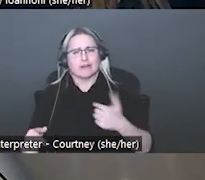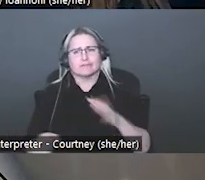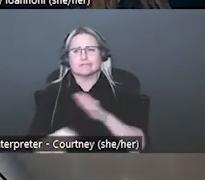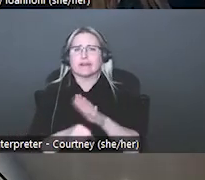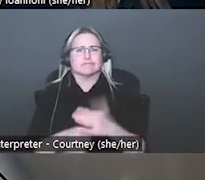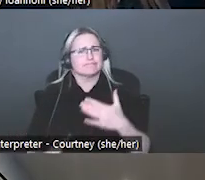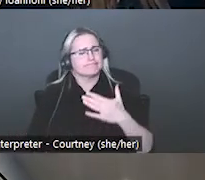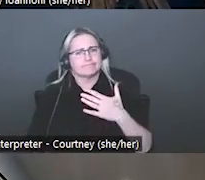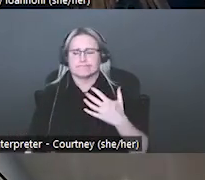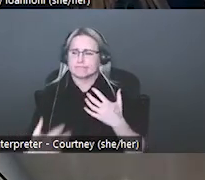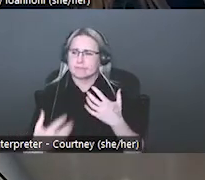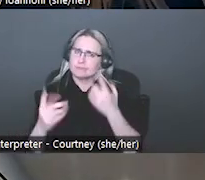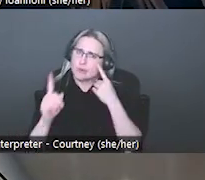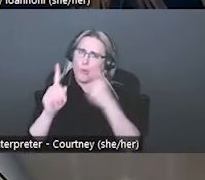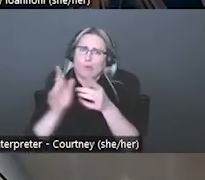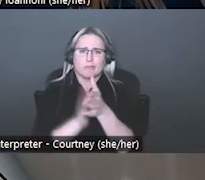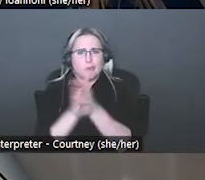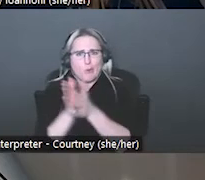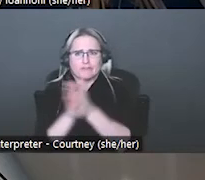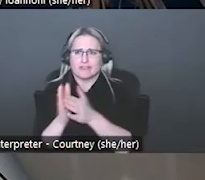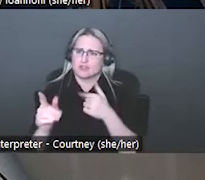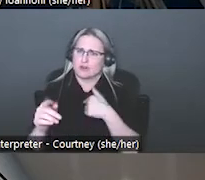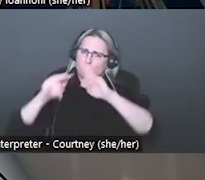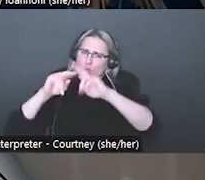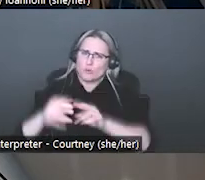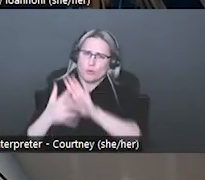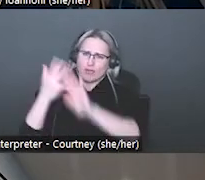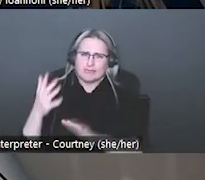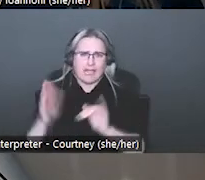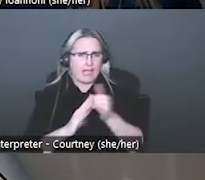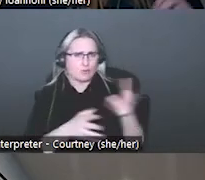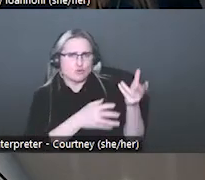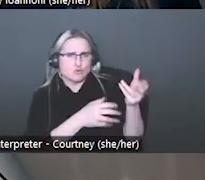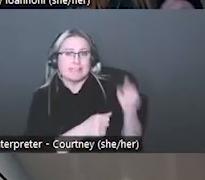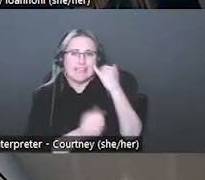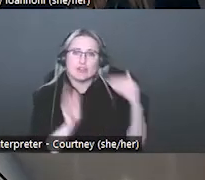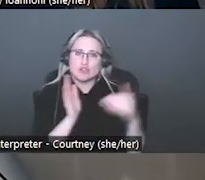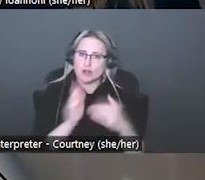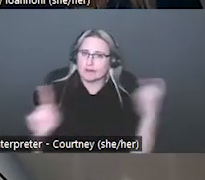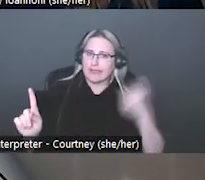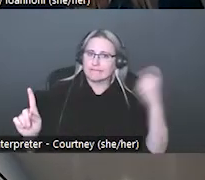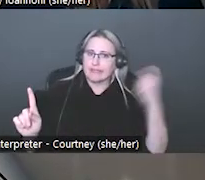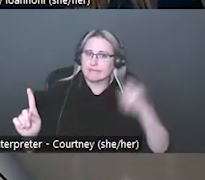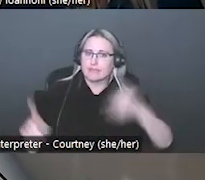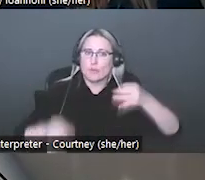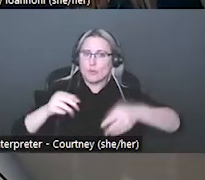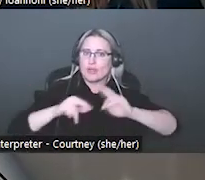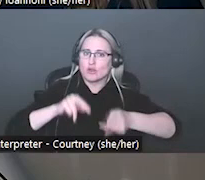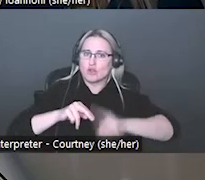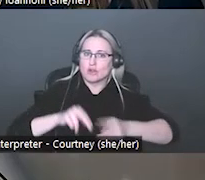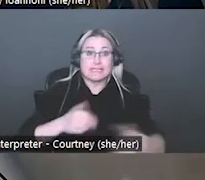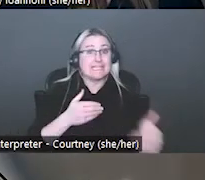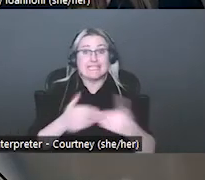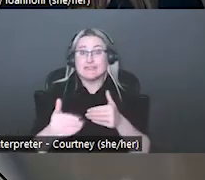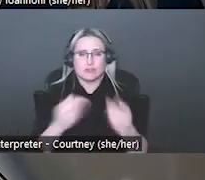n'ont pas la volonté de se fixer des objectifs ni la discipline de les réaliser? Et qu'en est-il